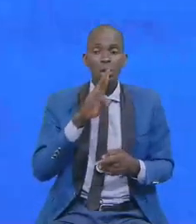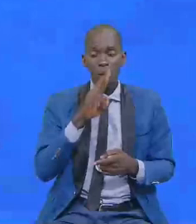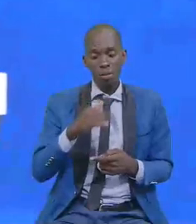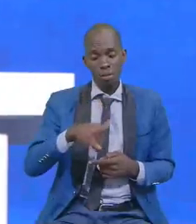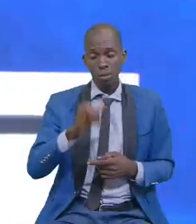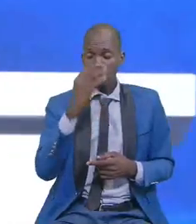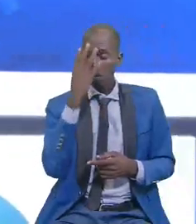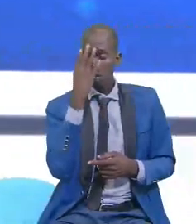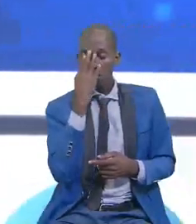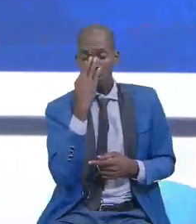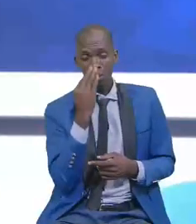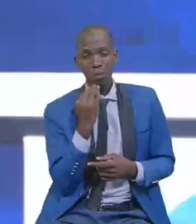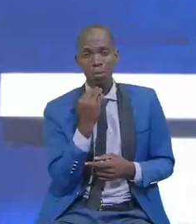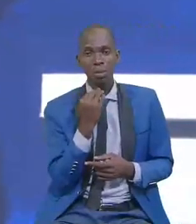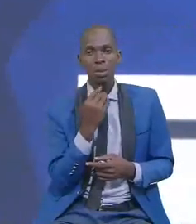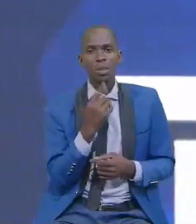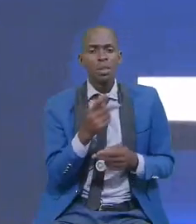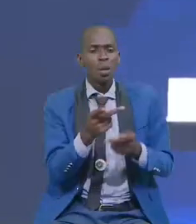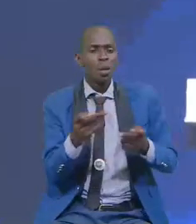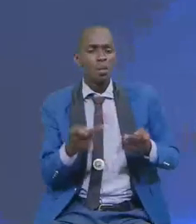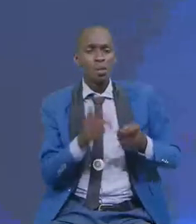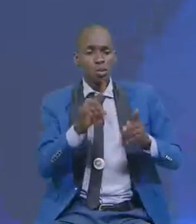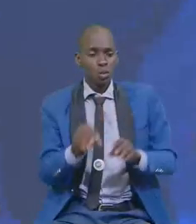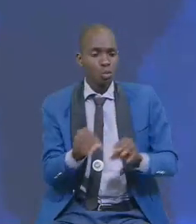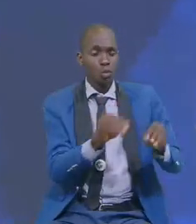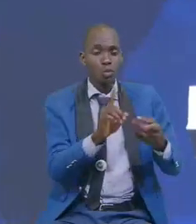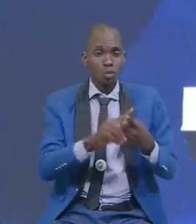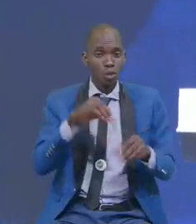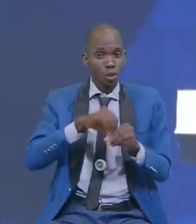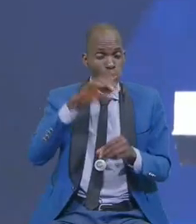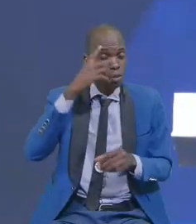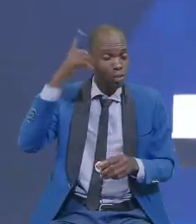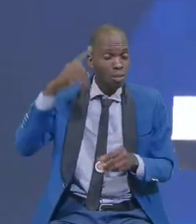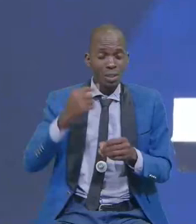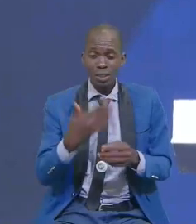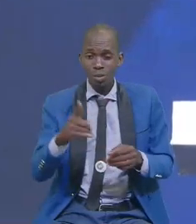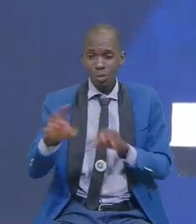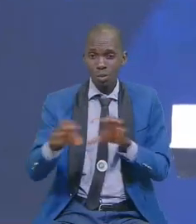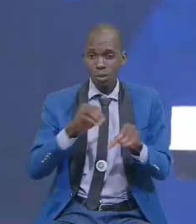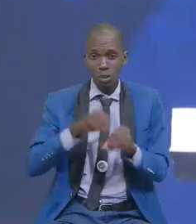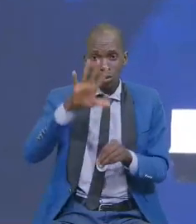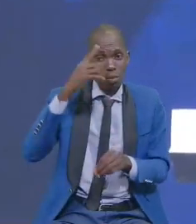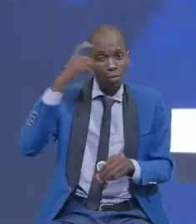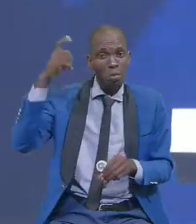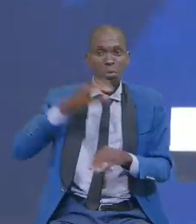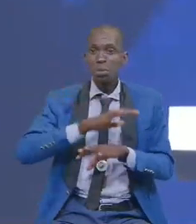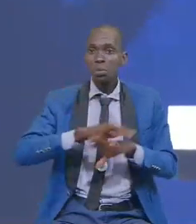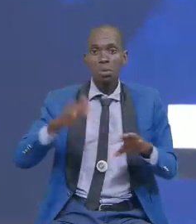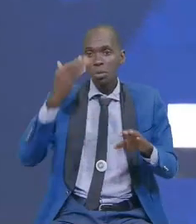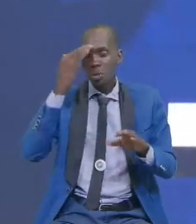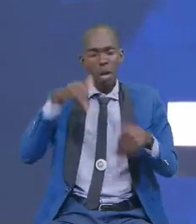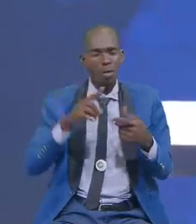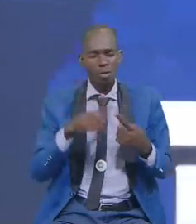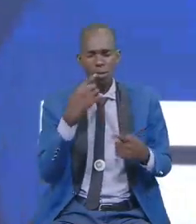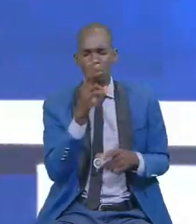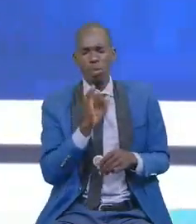Quand tu dors, les lieux que tu fréquentes dans les rêves, les choses que tu fais dans les rêves, tu ne sais même pas comment